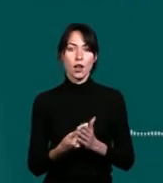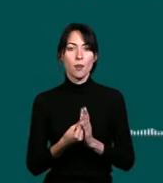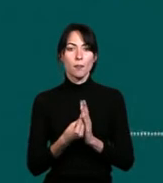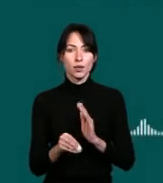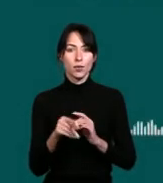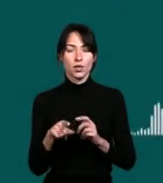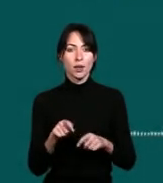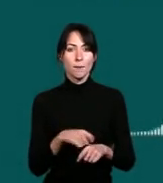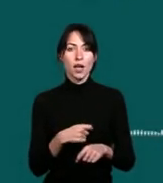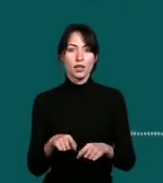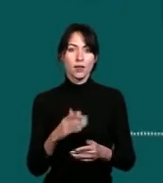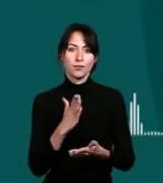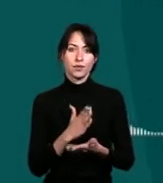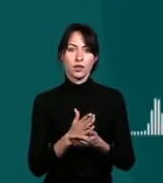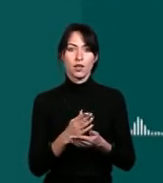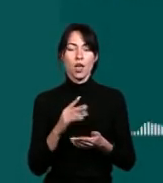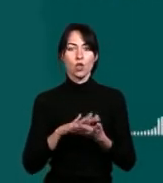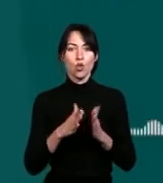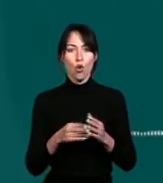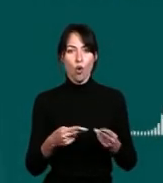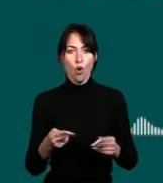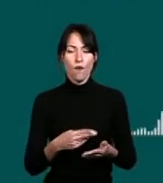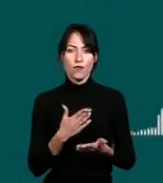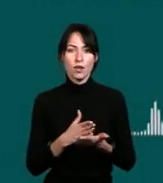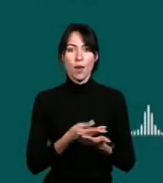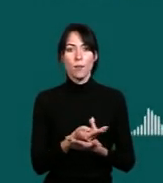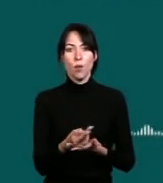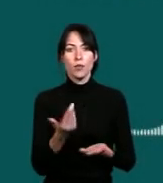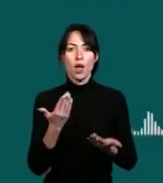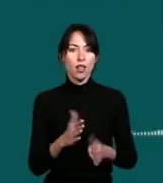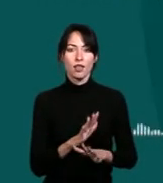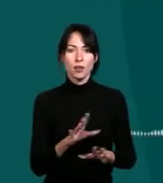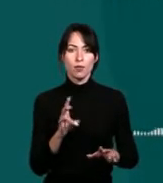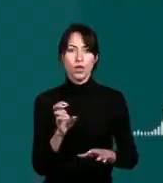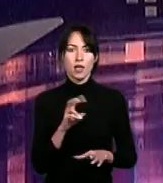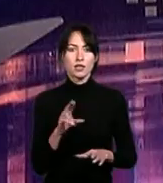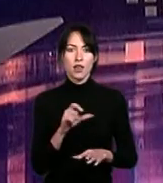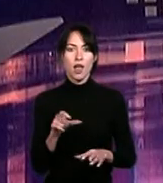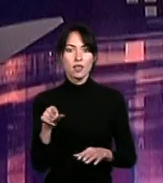цих матеріалів. Є договір, є проплати, але ж не було на складах України.